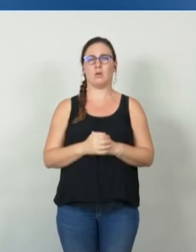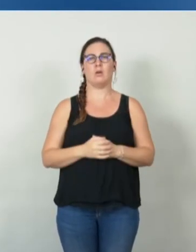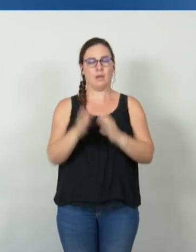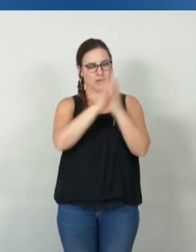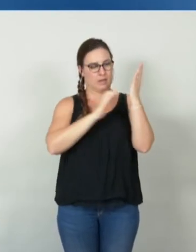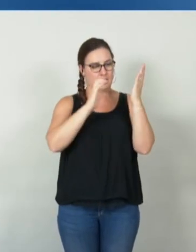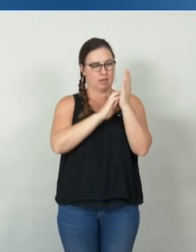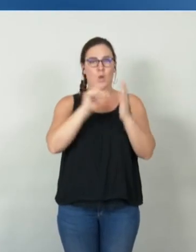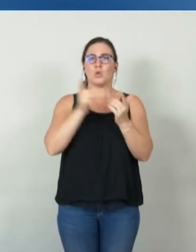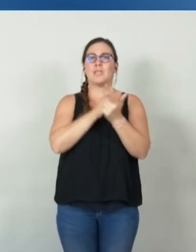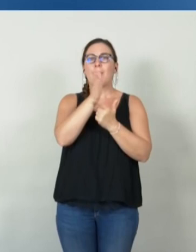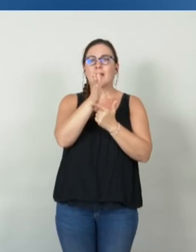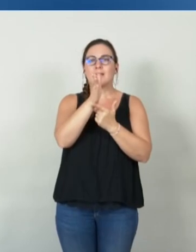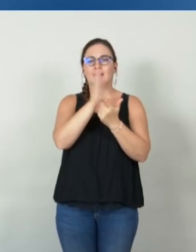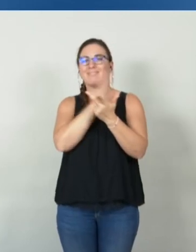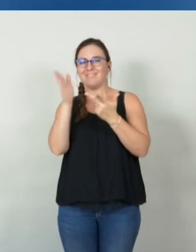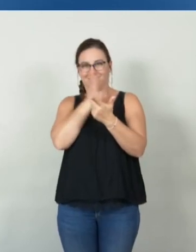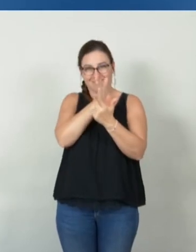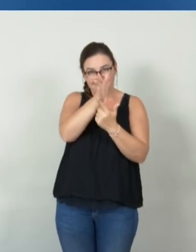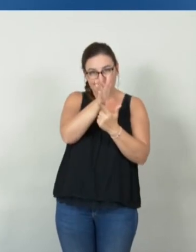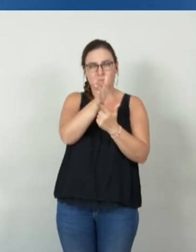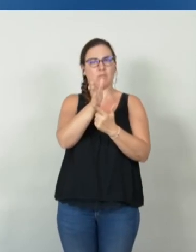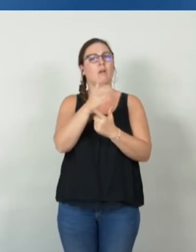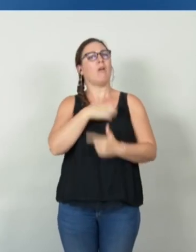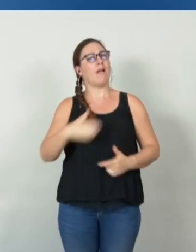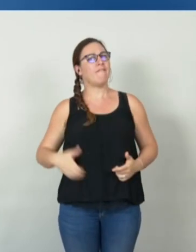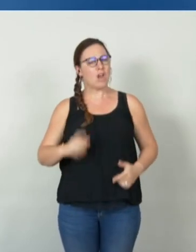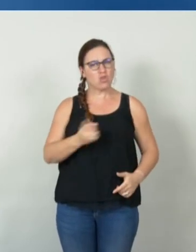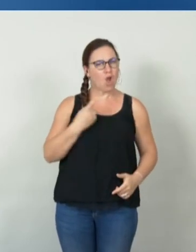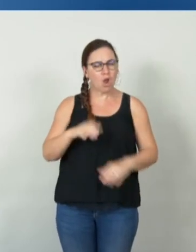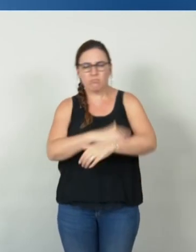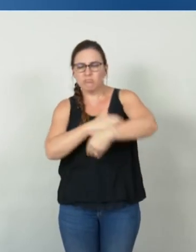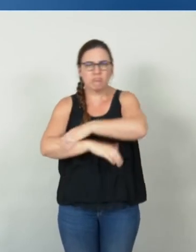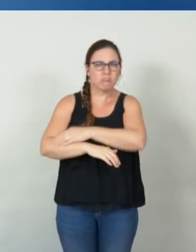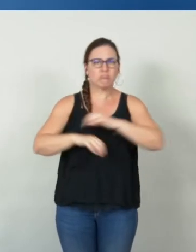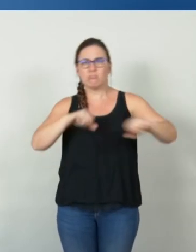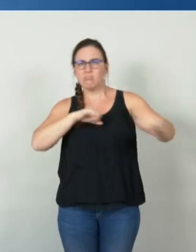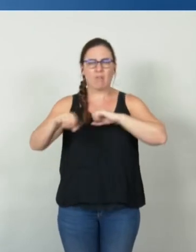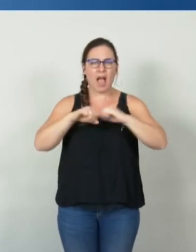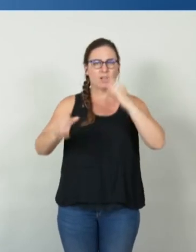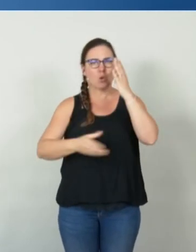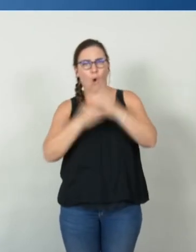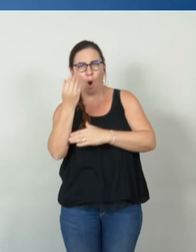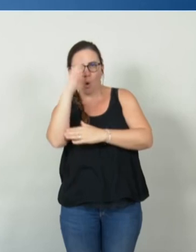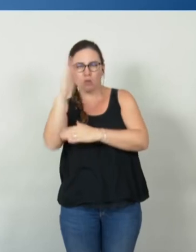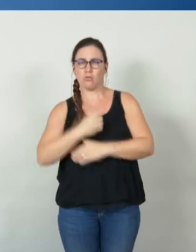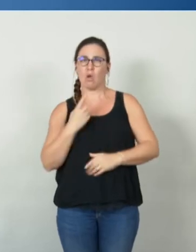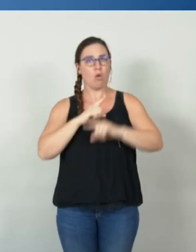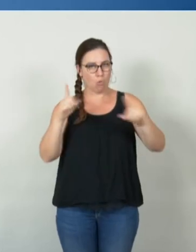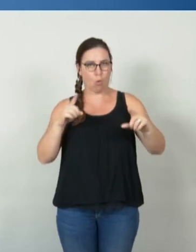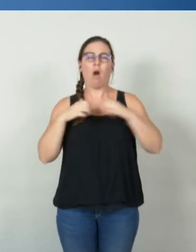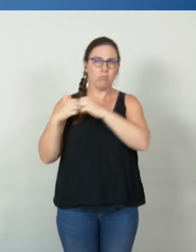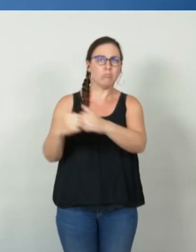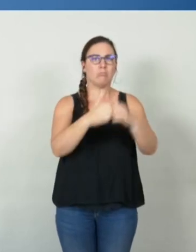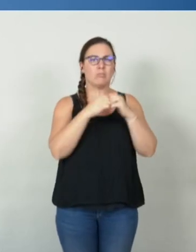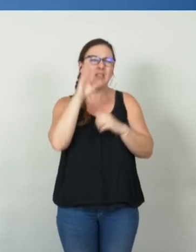dans le deuxième axe d'action que la ville ne continuera pas seule les projets hors champs des politiques publiques menées par la Ville de Grenoble